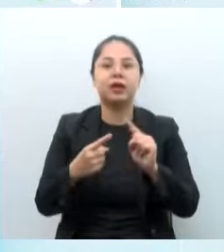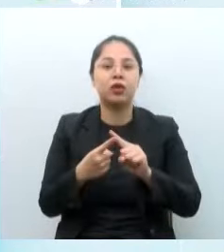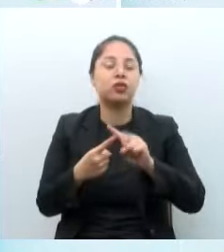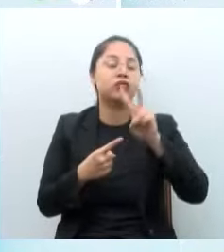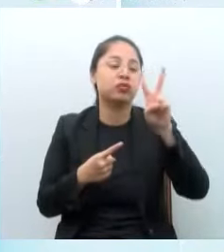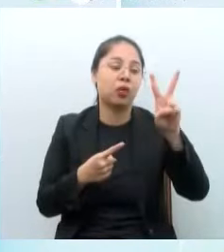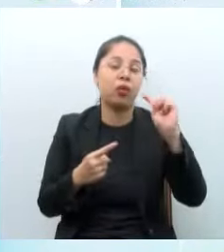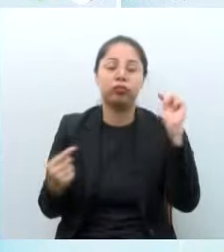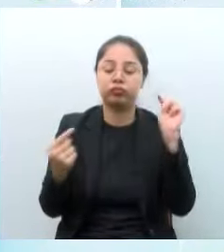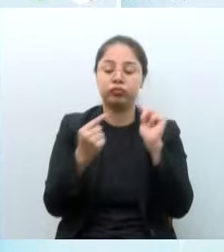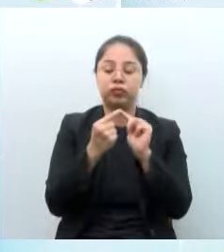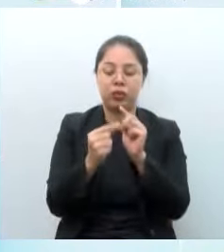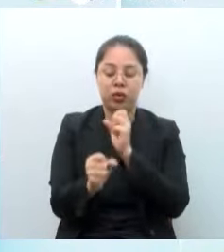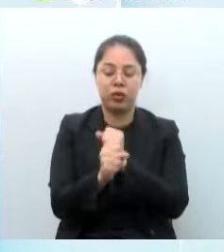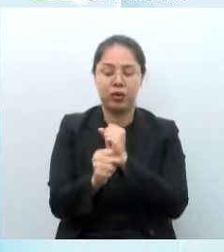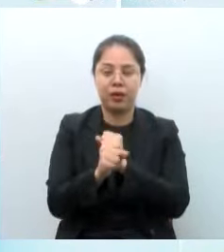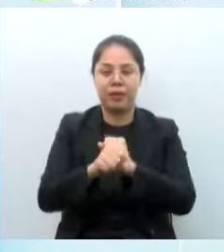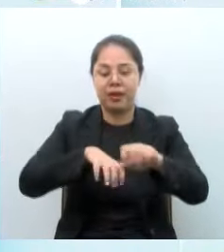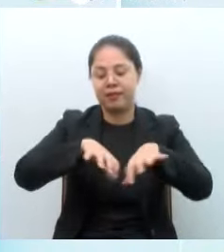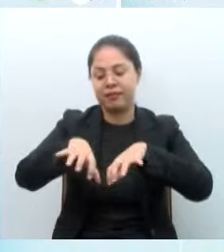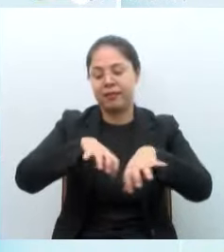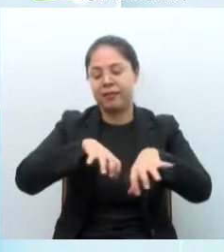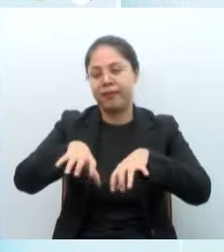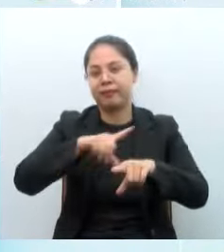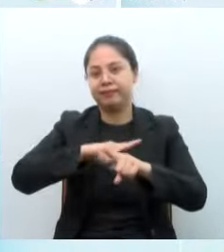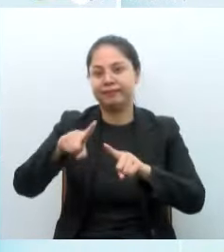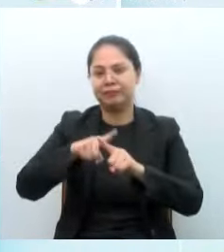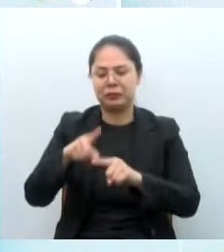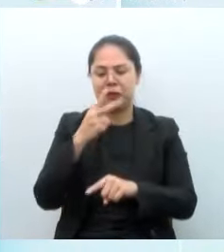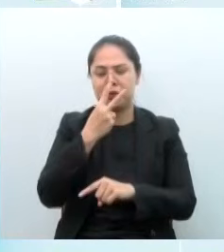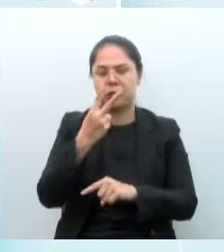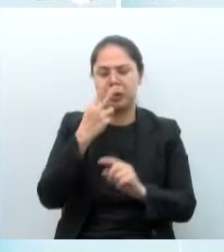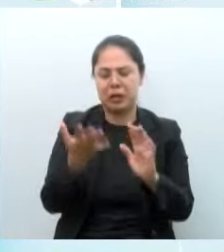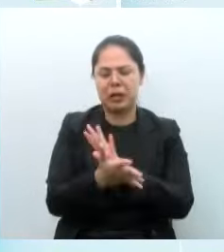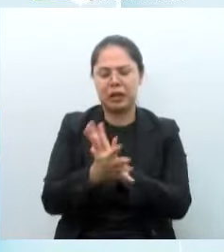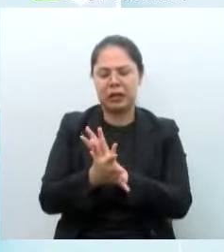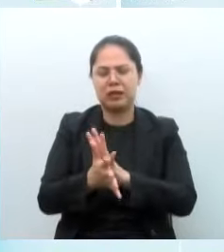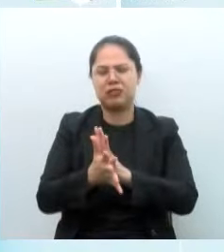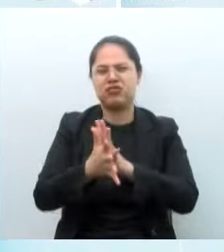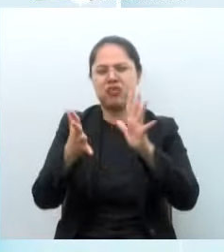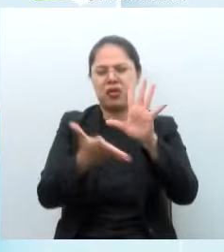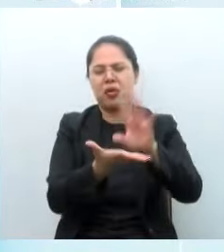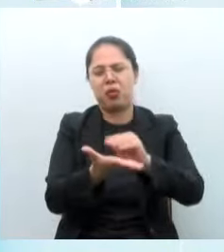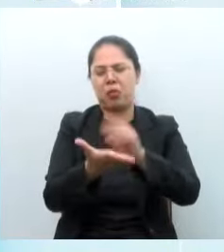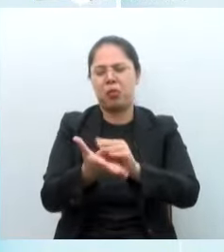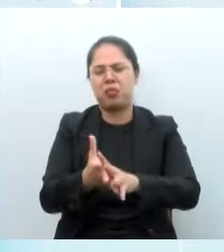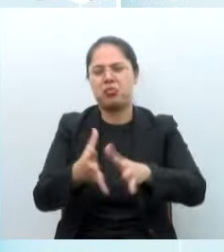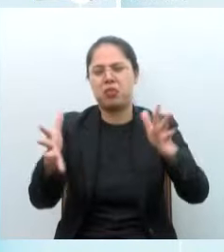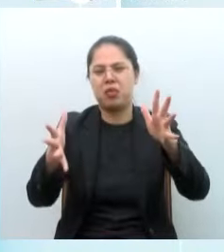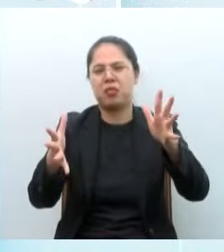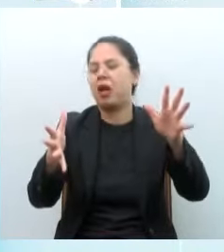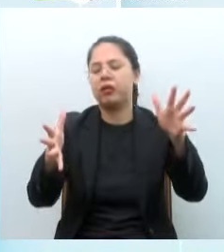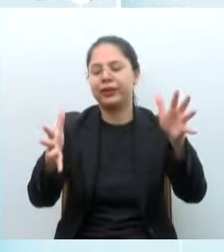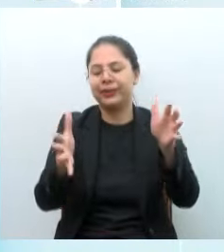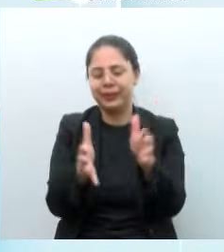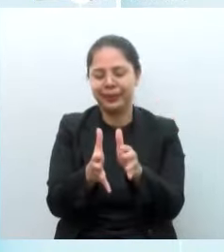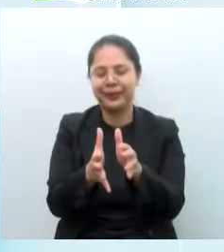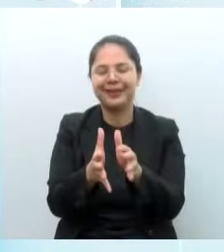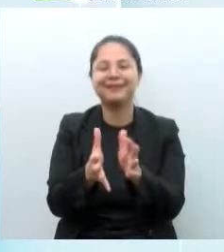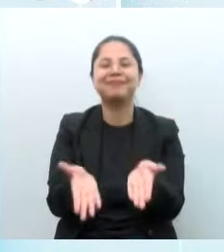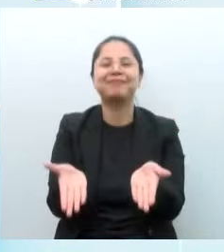าณการจัดเก็บที่มากๆเนี่ยเราก็ลดลงนะครับอย่างที่สาม